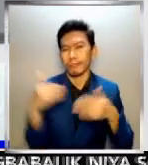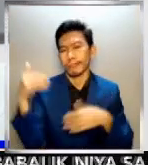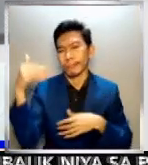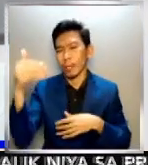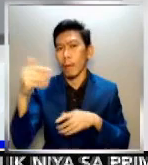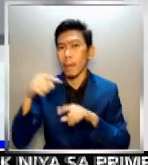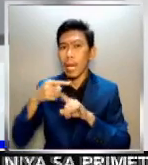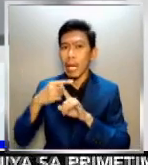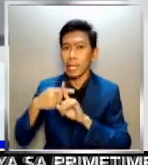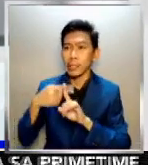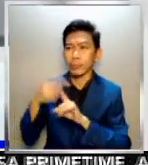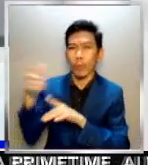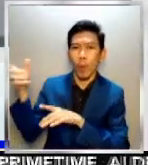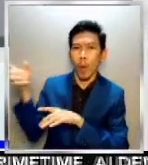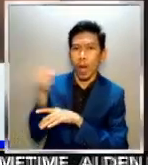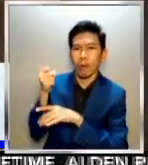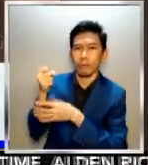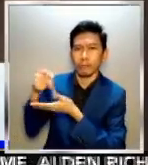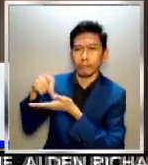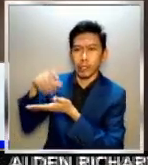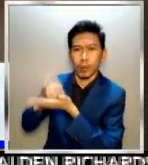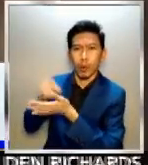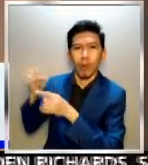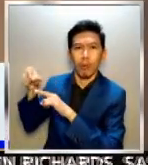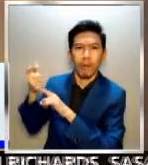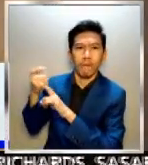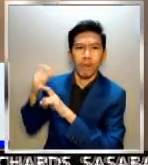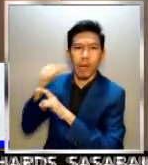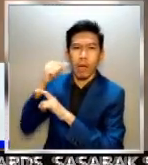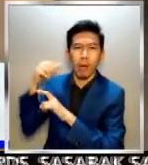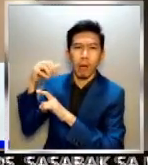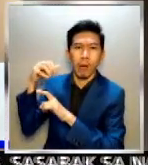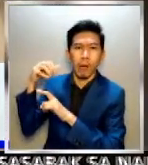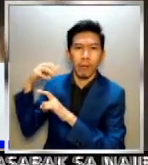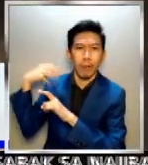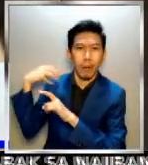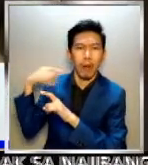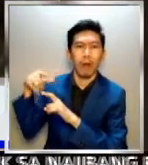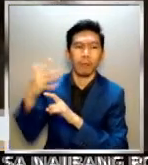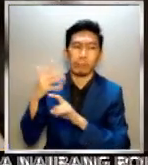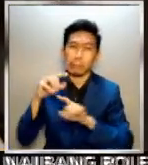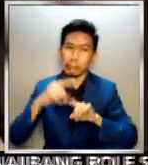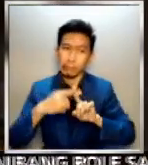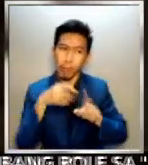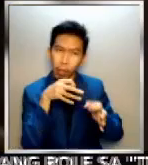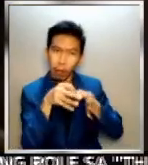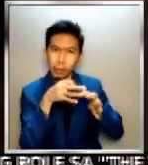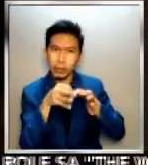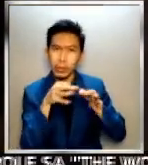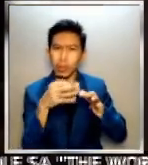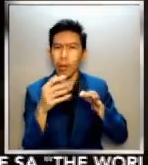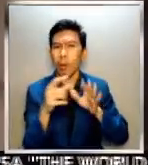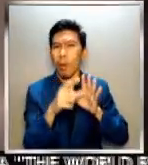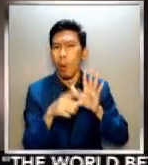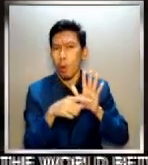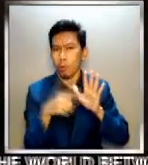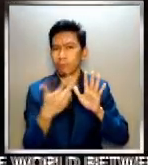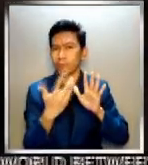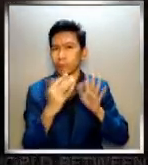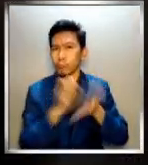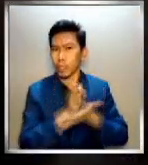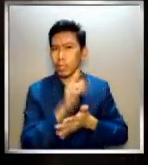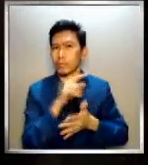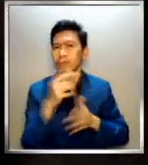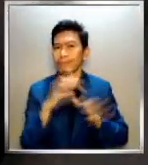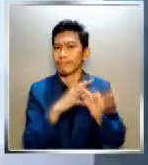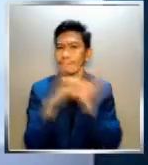kay Rose ang mga dapat gawin ayon sa batas na umiiral sa Saudi. JP Soriano, nakatutok 24